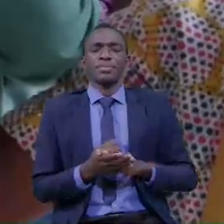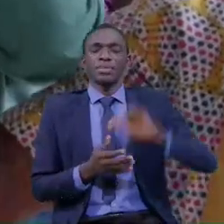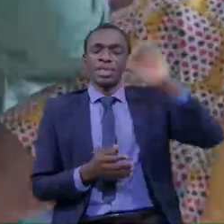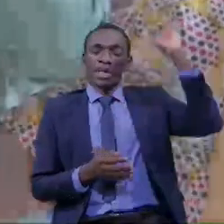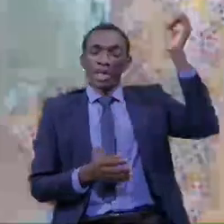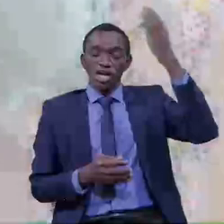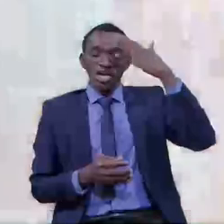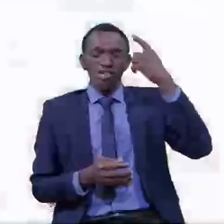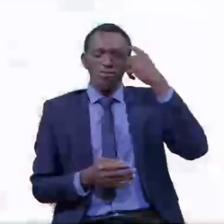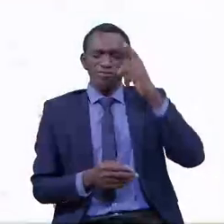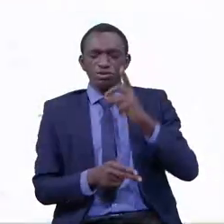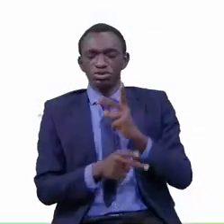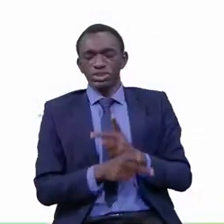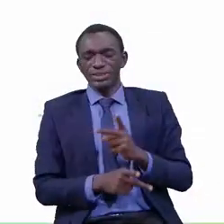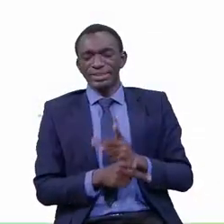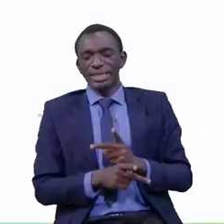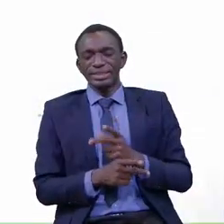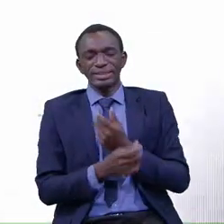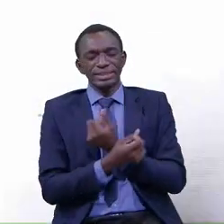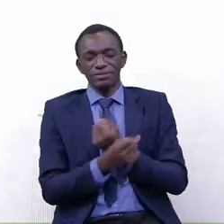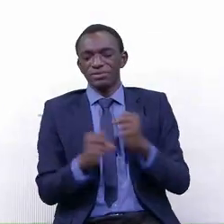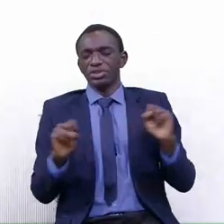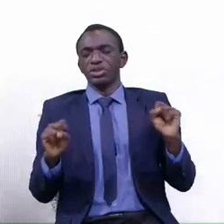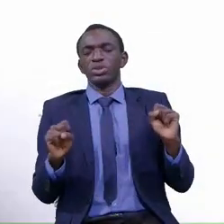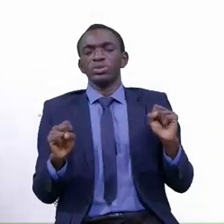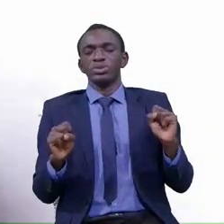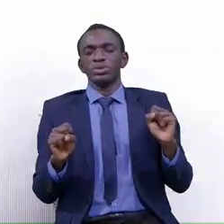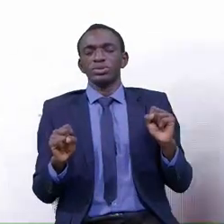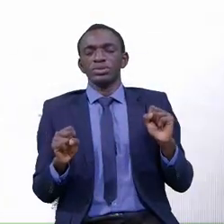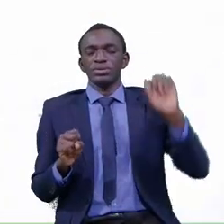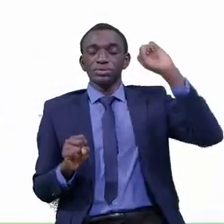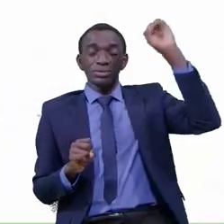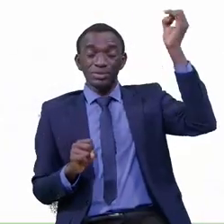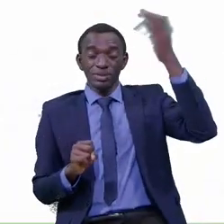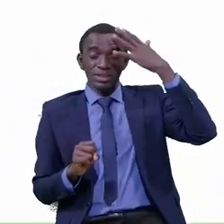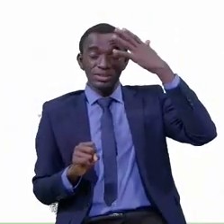La grâce pour le salut soutenu.